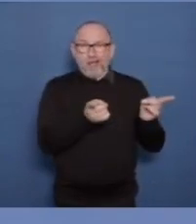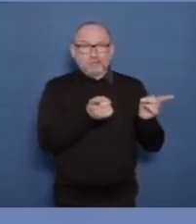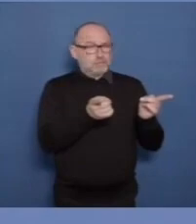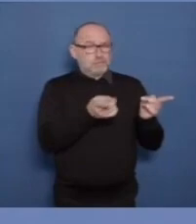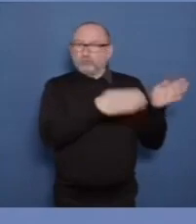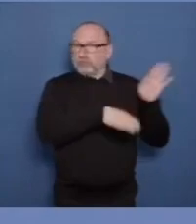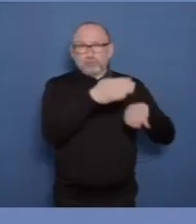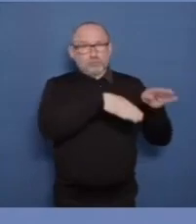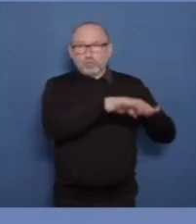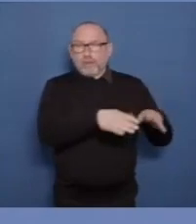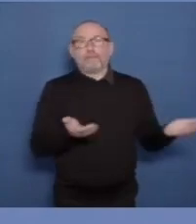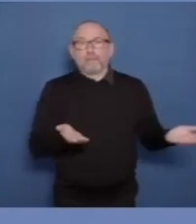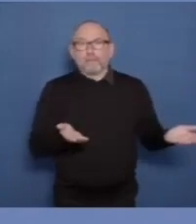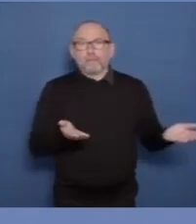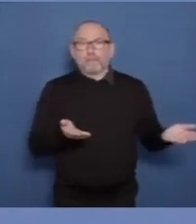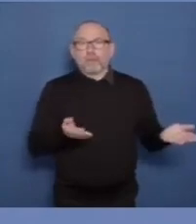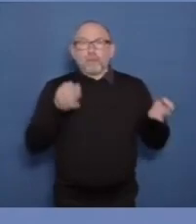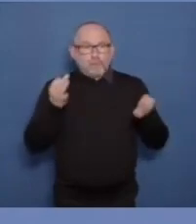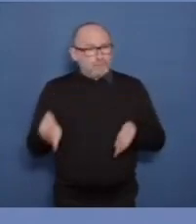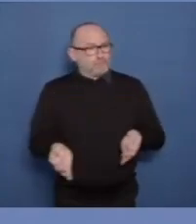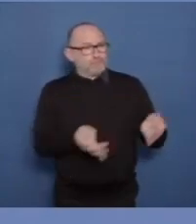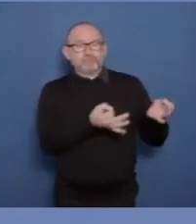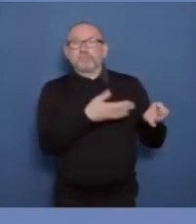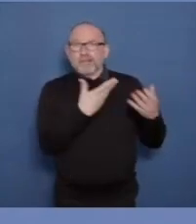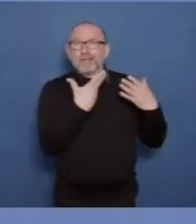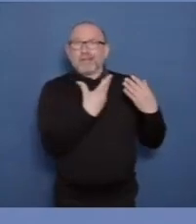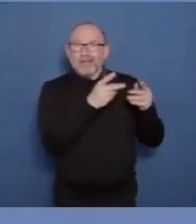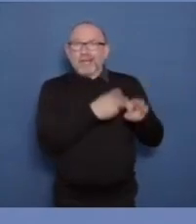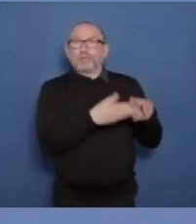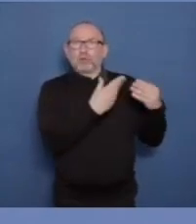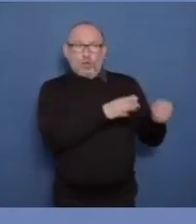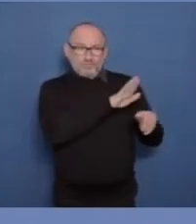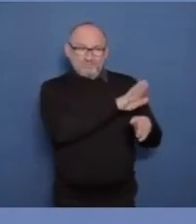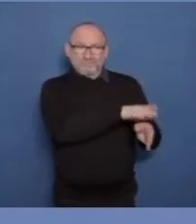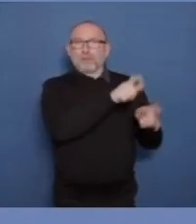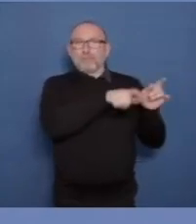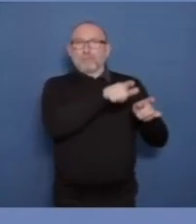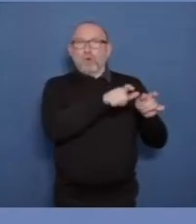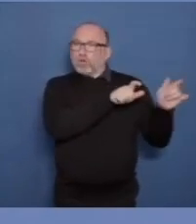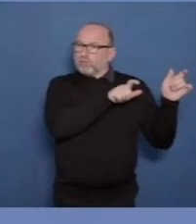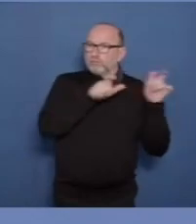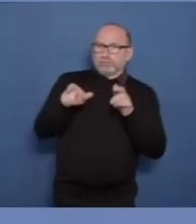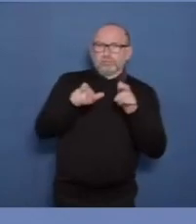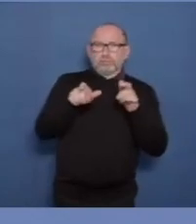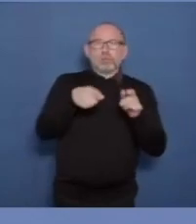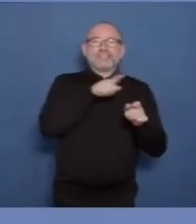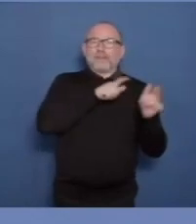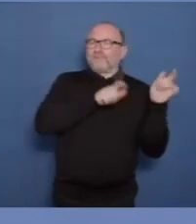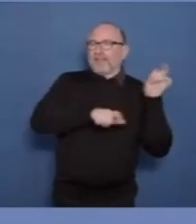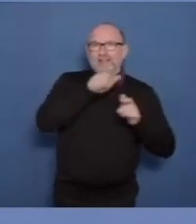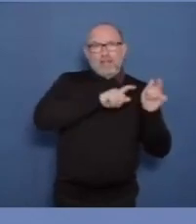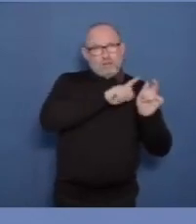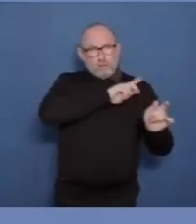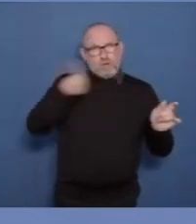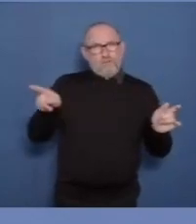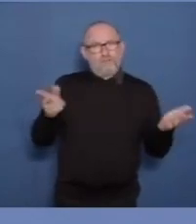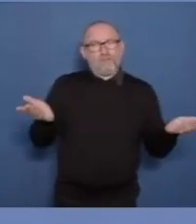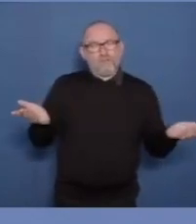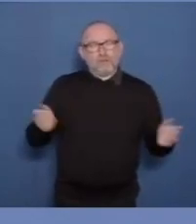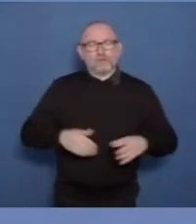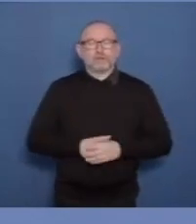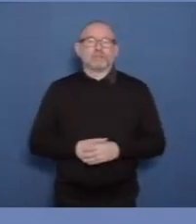hat Israel das Recht gegeben, seine Bürger zu schützen und in Selbstverteidigung zu handeln.